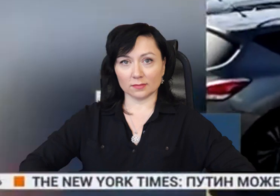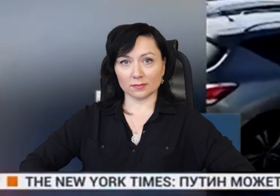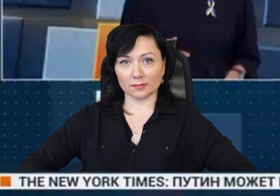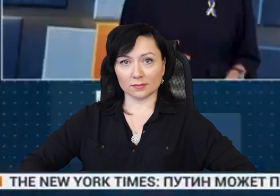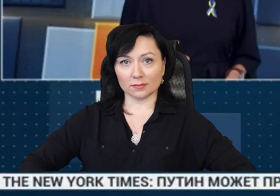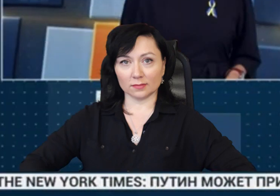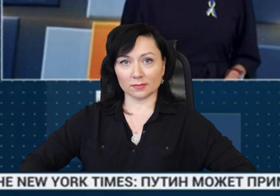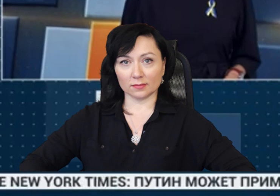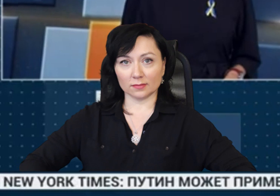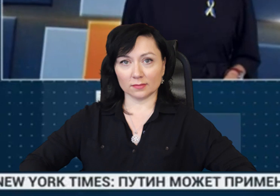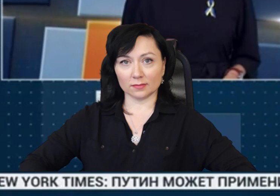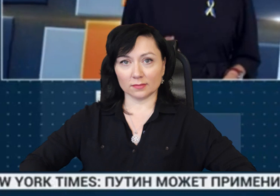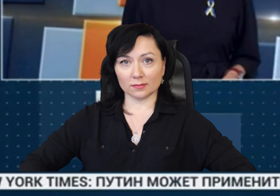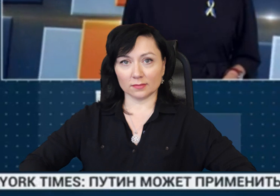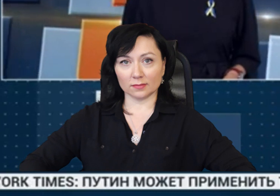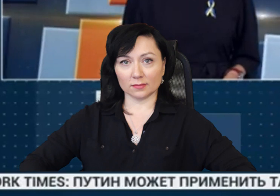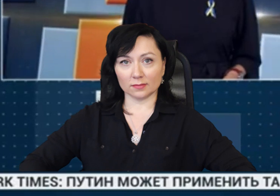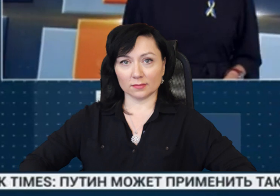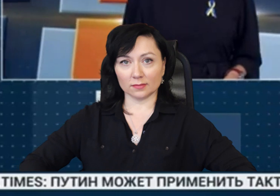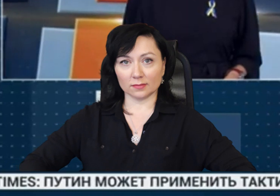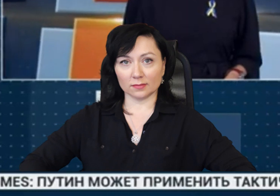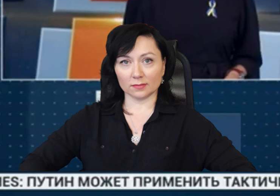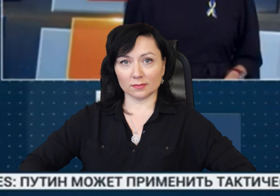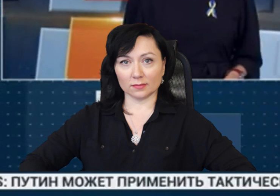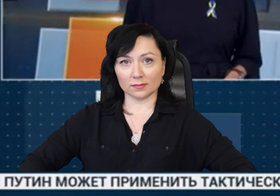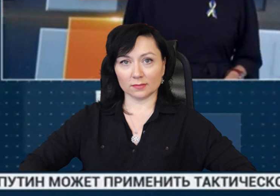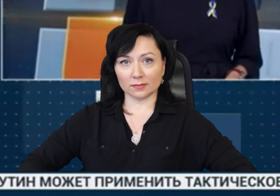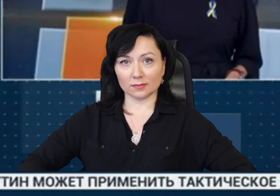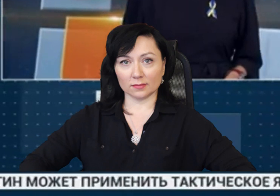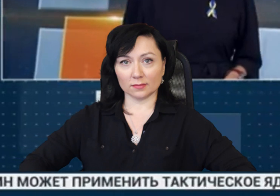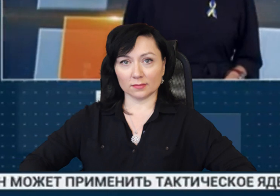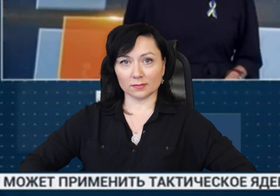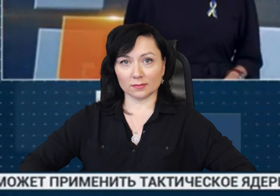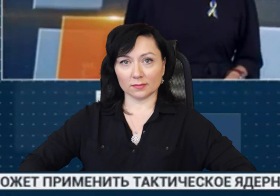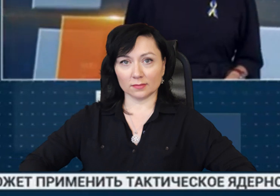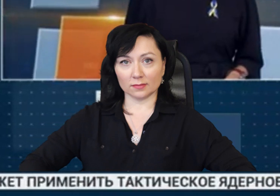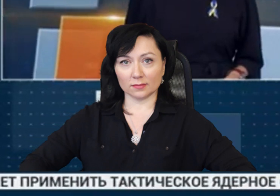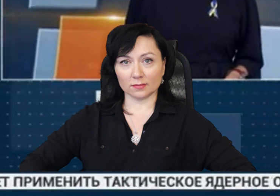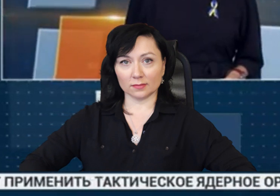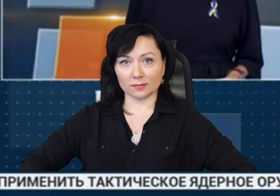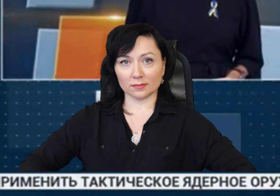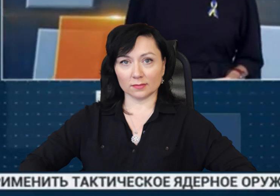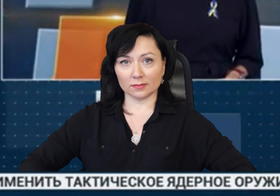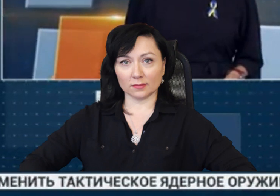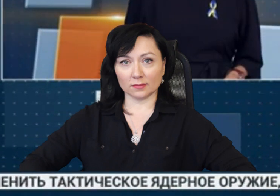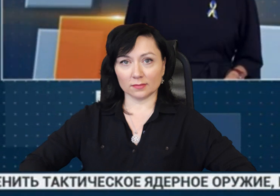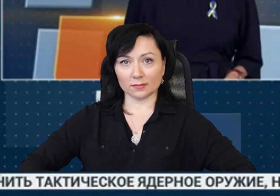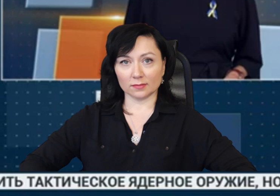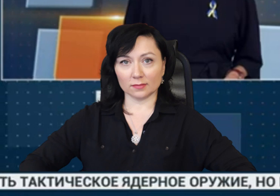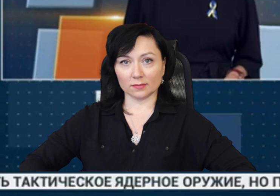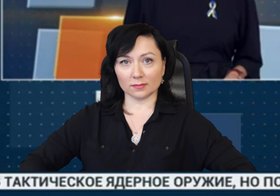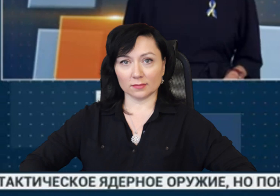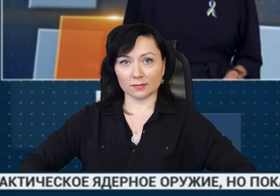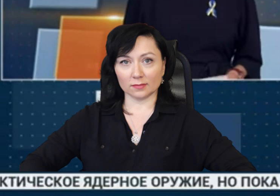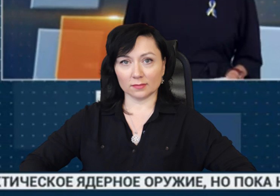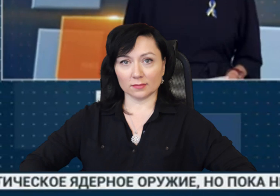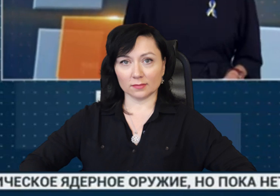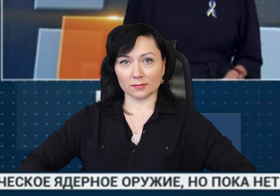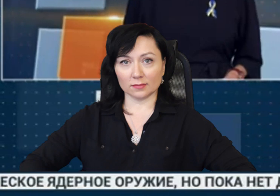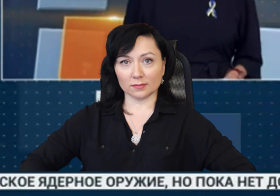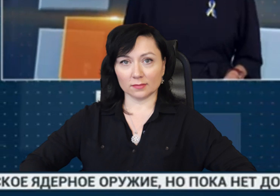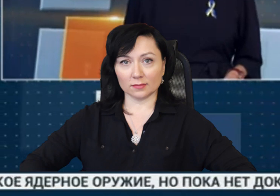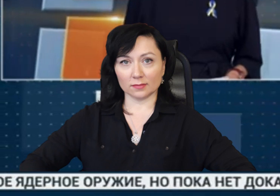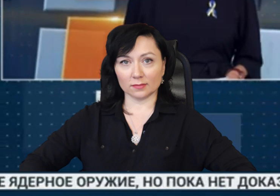объясняют это тем что их мужья или братья могут попасть под мобилизацию И поэтому они хотят быть рядом